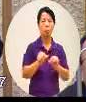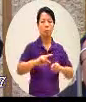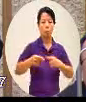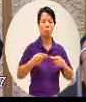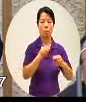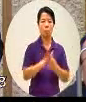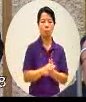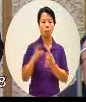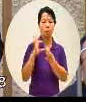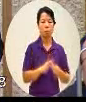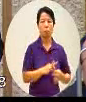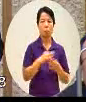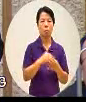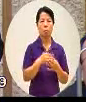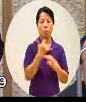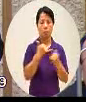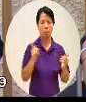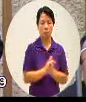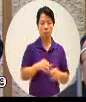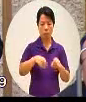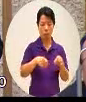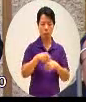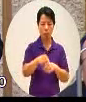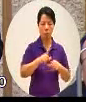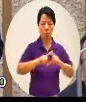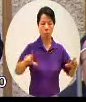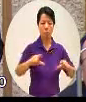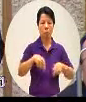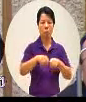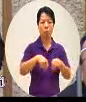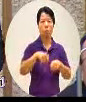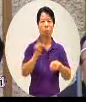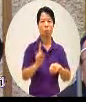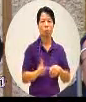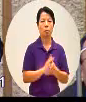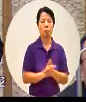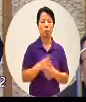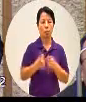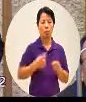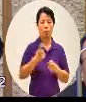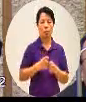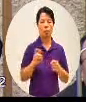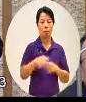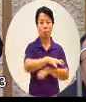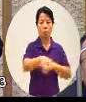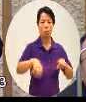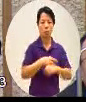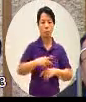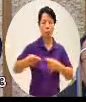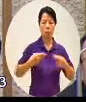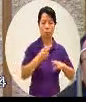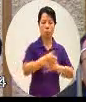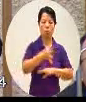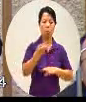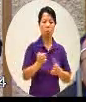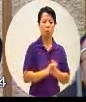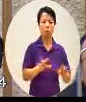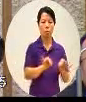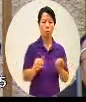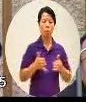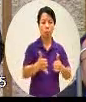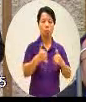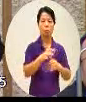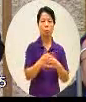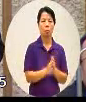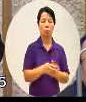所以接下来我们也有准备拟定一个比较大型的计划，就是说，因为十几年来整个环境都没有整修过，包含路面， 还有